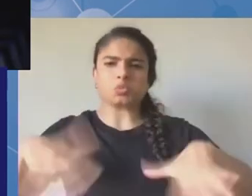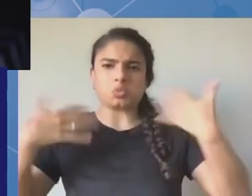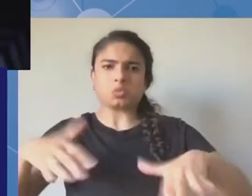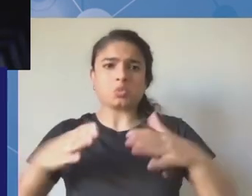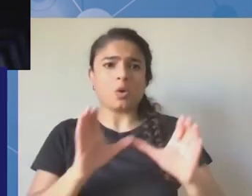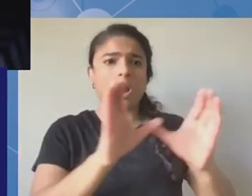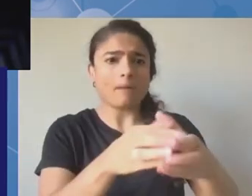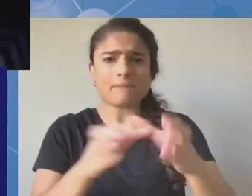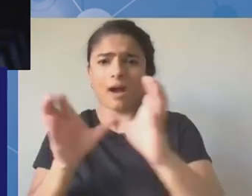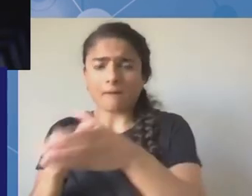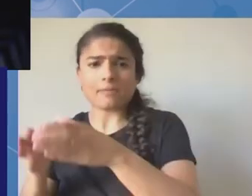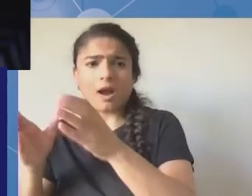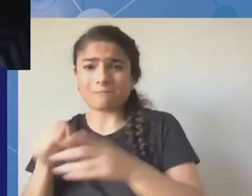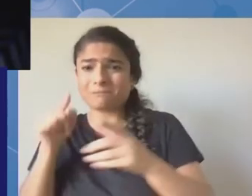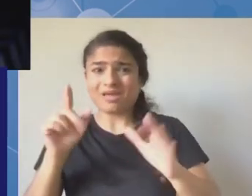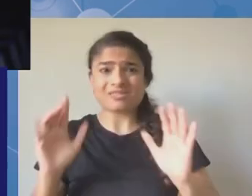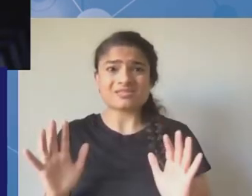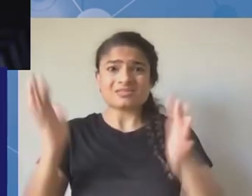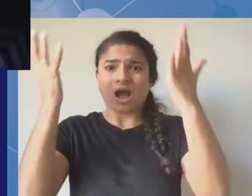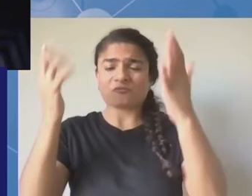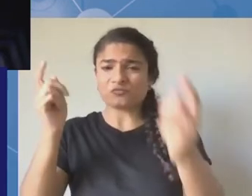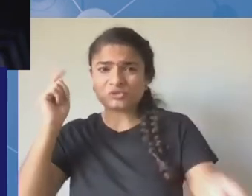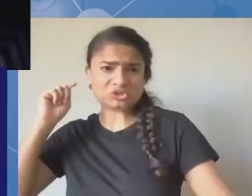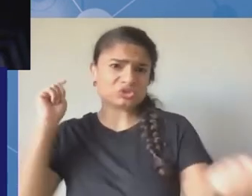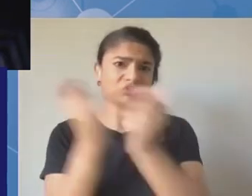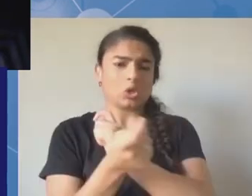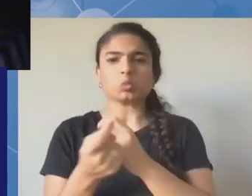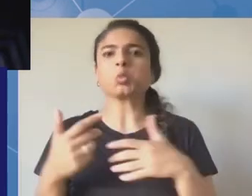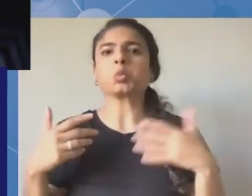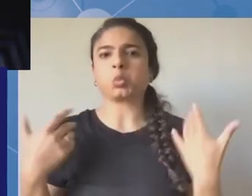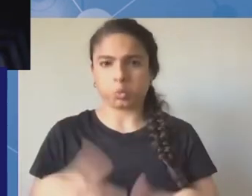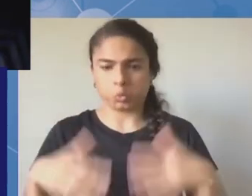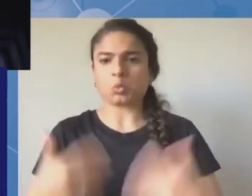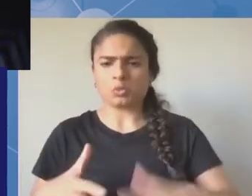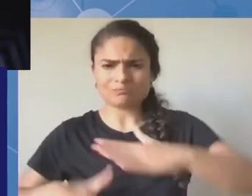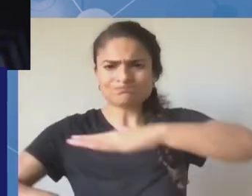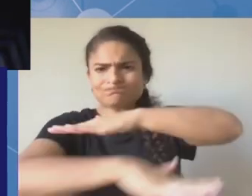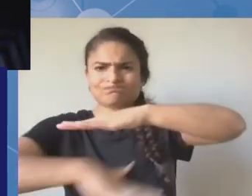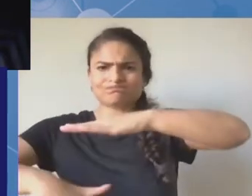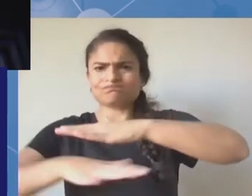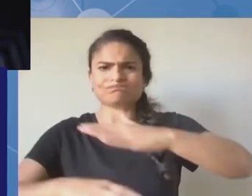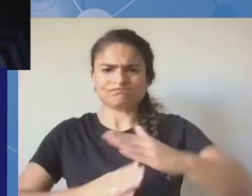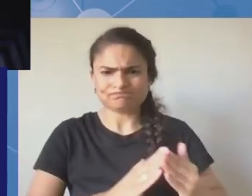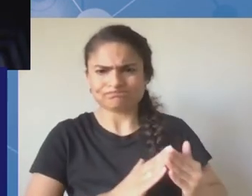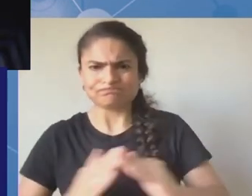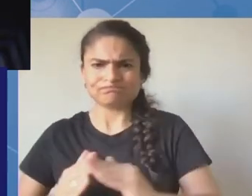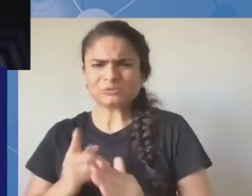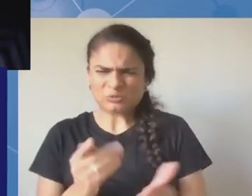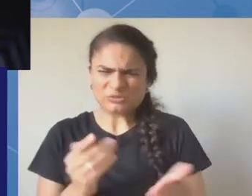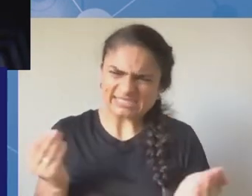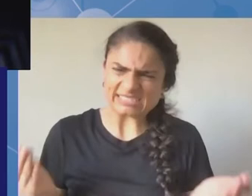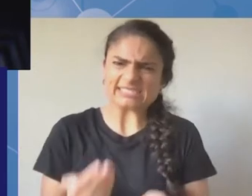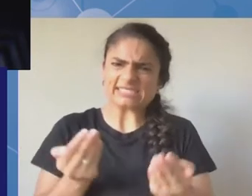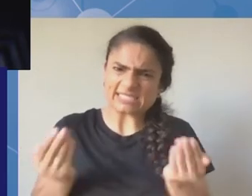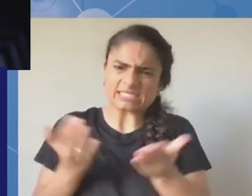منظمات NRE، تدعمون المراكز خب البعيدة عن.